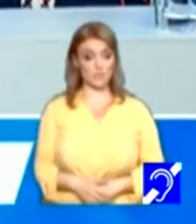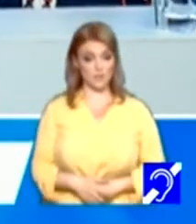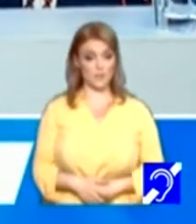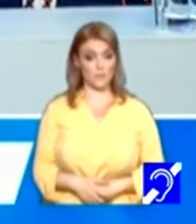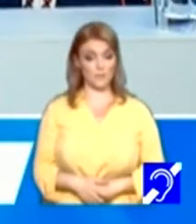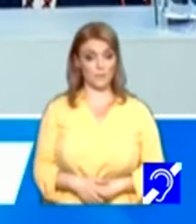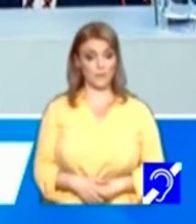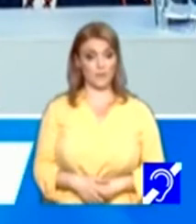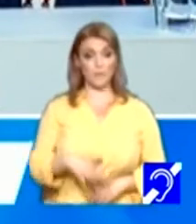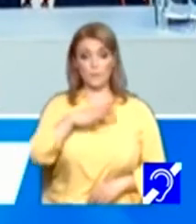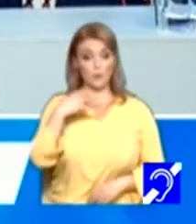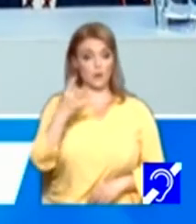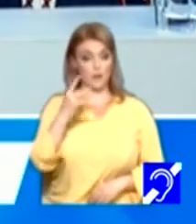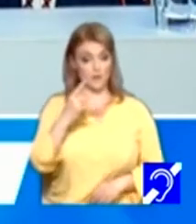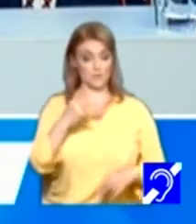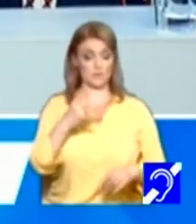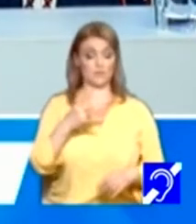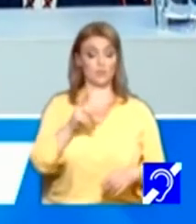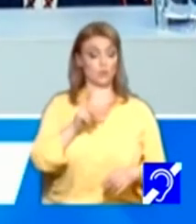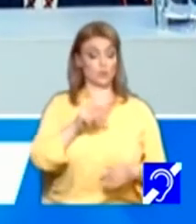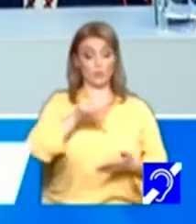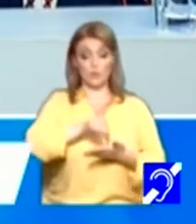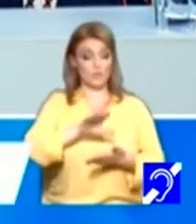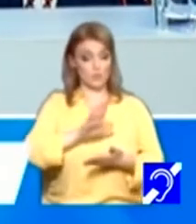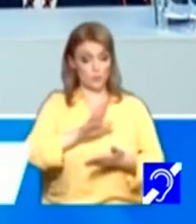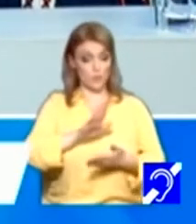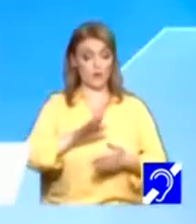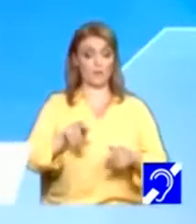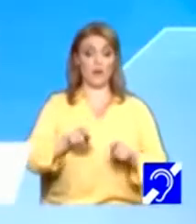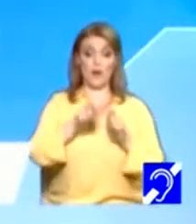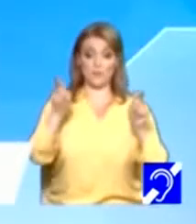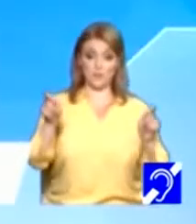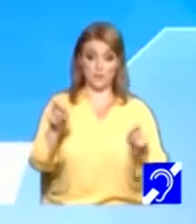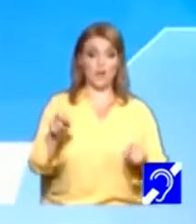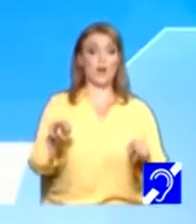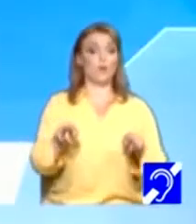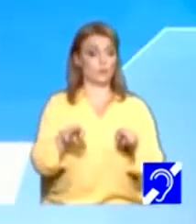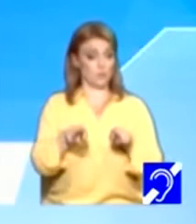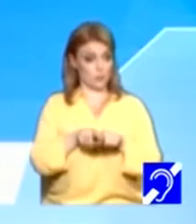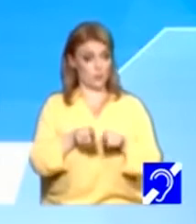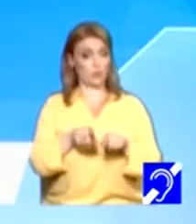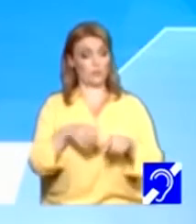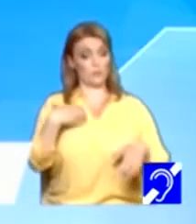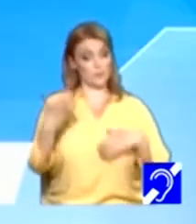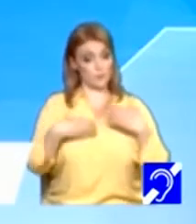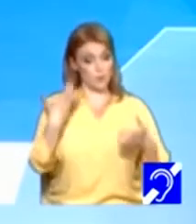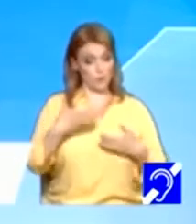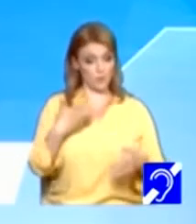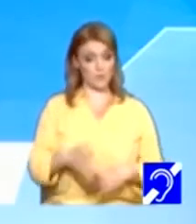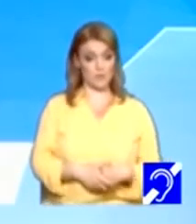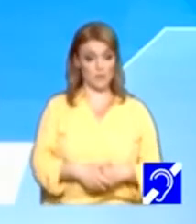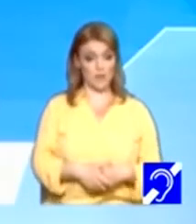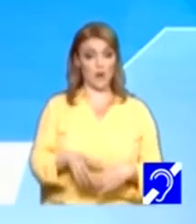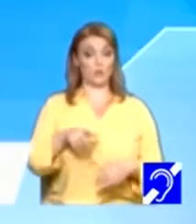ori. Faptul că el nu apare în spațiu public, el așa a luat măsuri de precauție, fiindcă se simte tocmai din